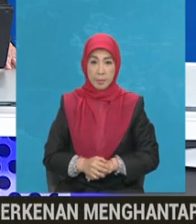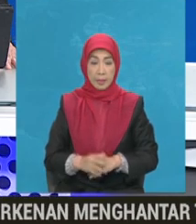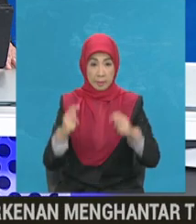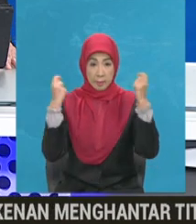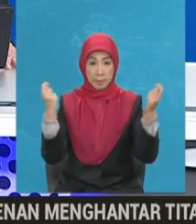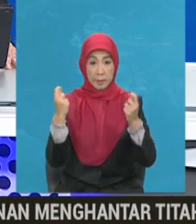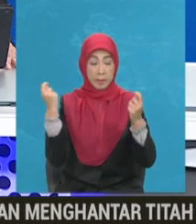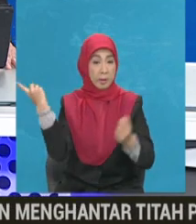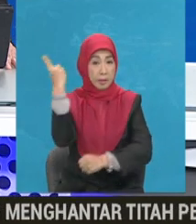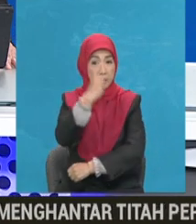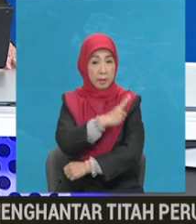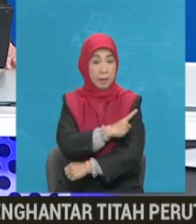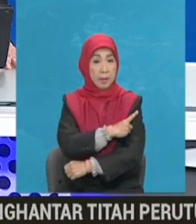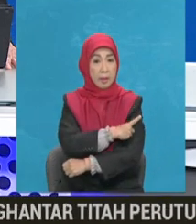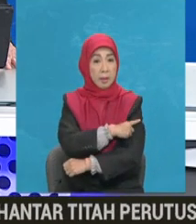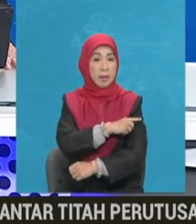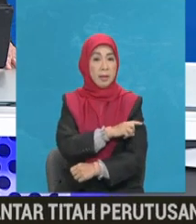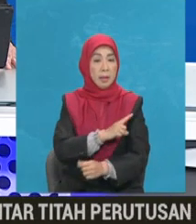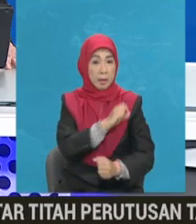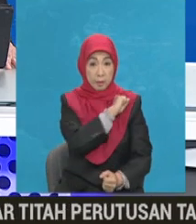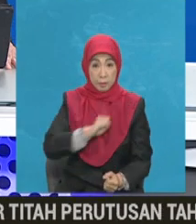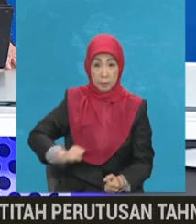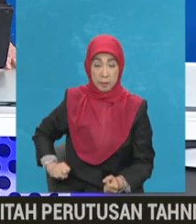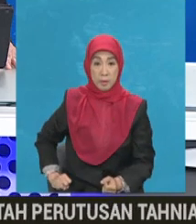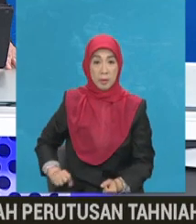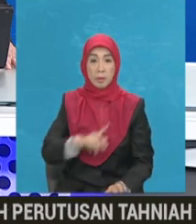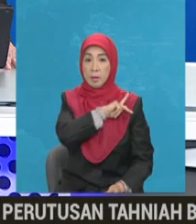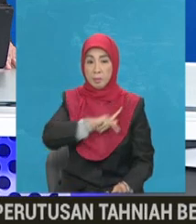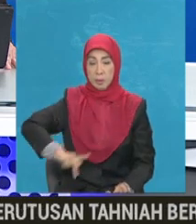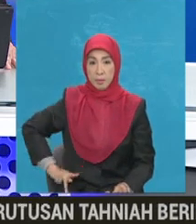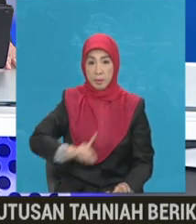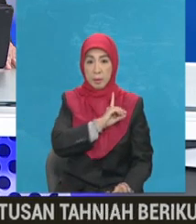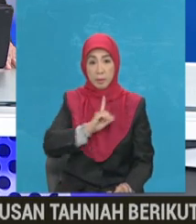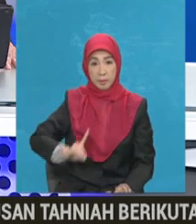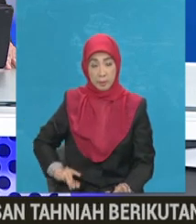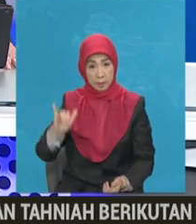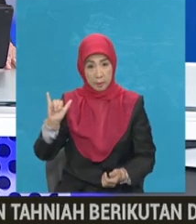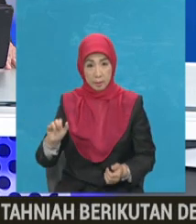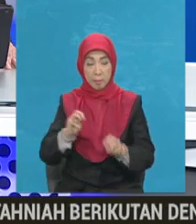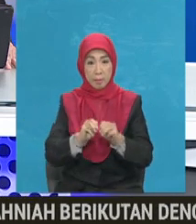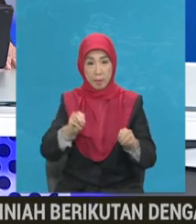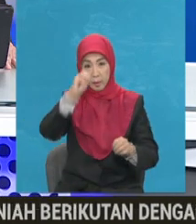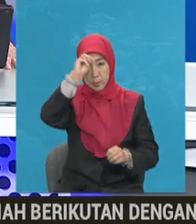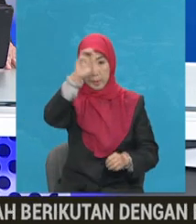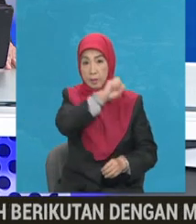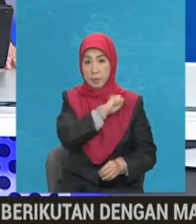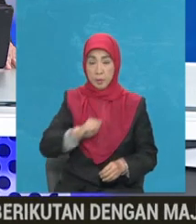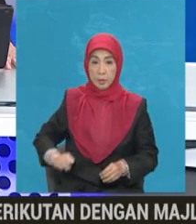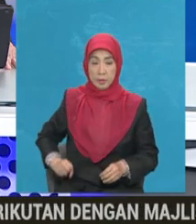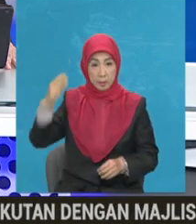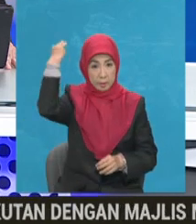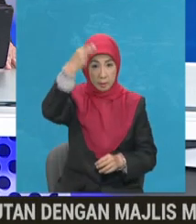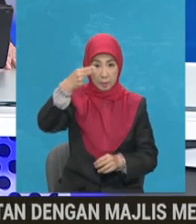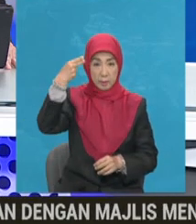Hai Sempena sambutan hari keputeraan ke-76 kebawah duli Yang Maha Mulia Paduka seri Baginda Sultan Haji Hassanal Bolkiah